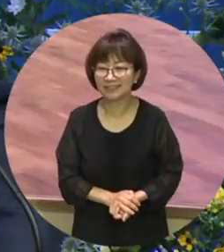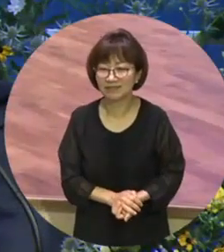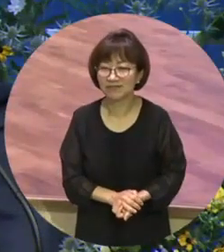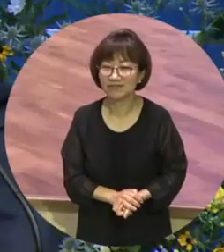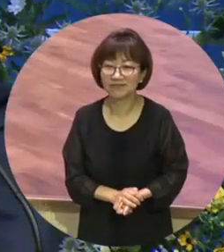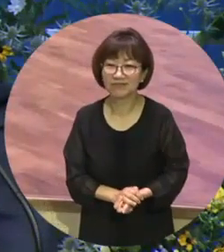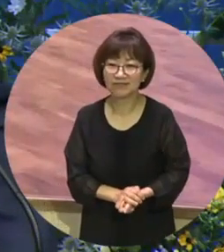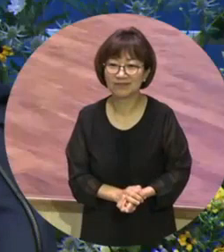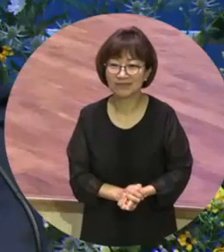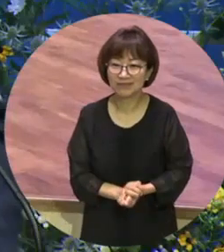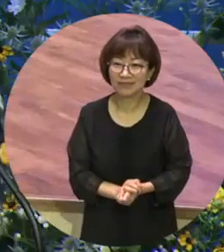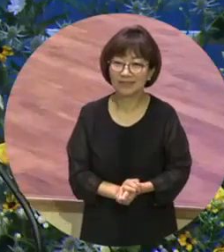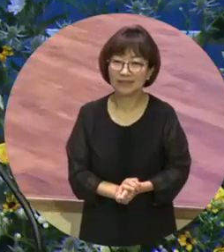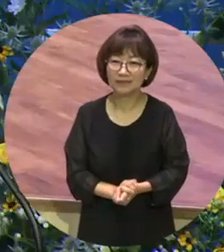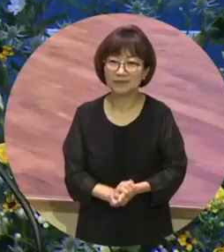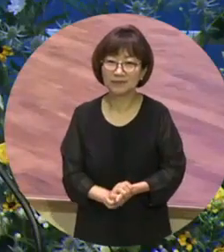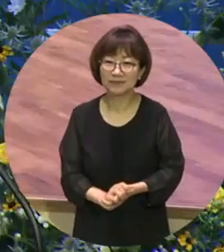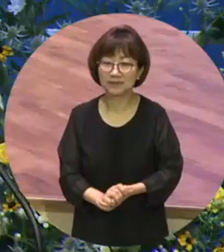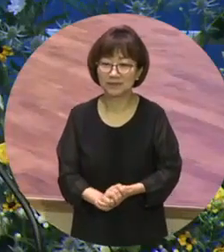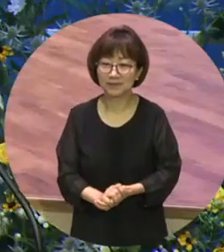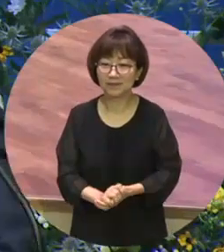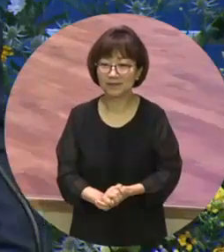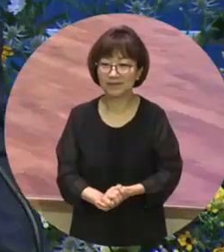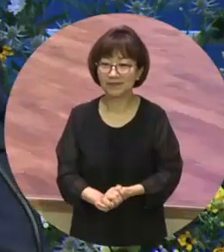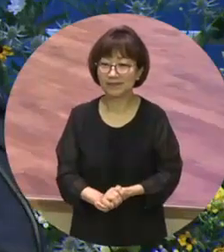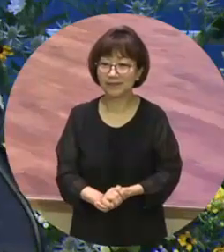말이에요. 그러니까 우리 예언계 모든 성도들은